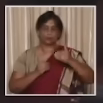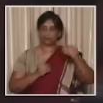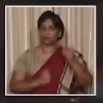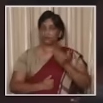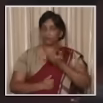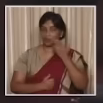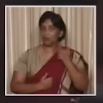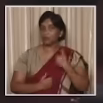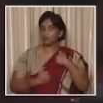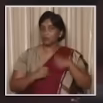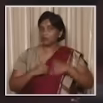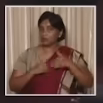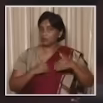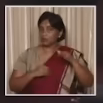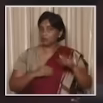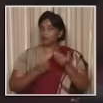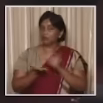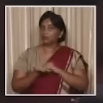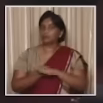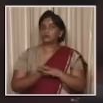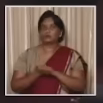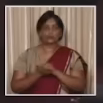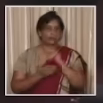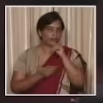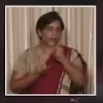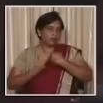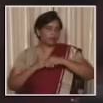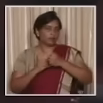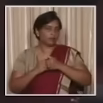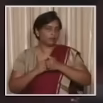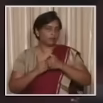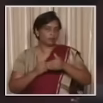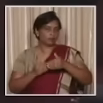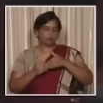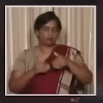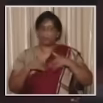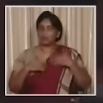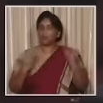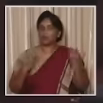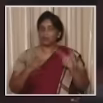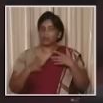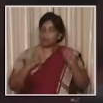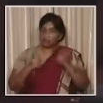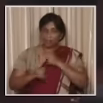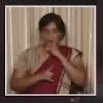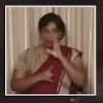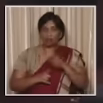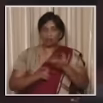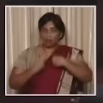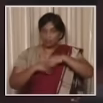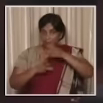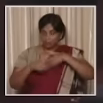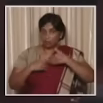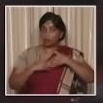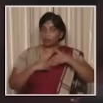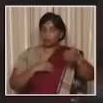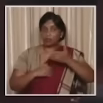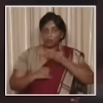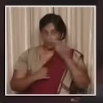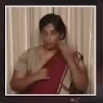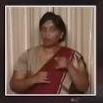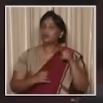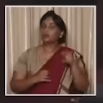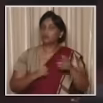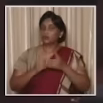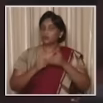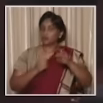පුළුවන්. අපි මෙතෙක් සිදු කළපු ප්‍රතිසංස්කරණ කිසිවක් ආපස්සට හැරවීමේ හැකියාවක් නැහැ. කවුරු හරි කියනවා නම් ඒක හරවලා ඉදිරි ගමනක් තියනවා කියලා, ඒ